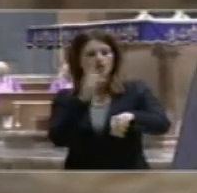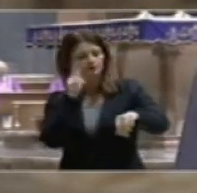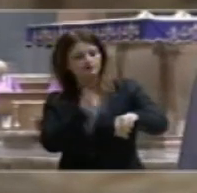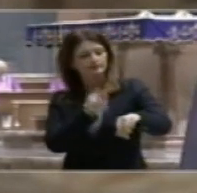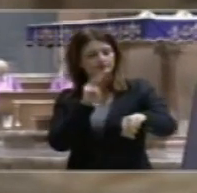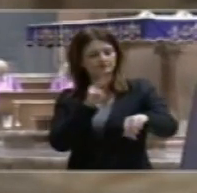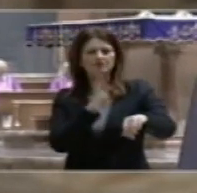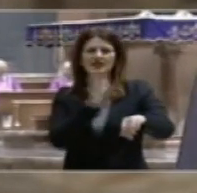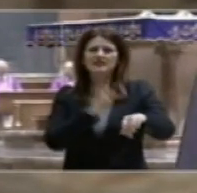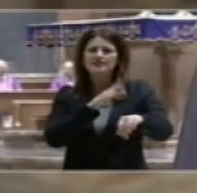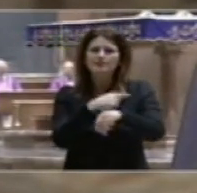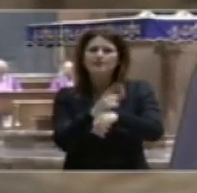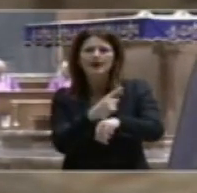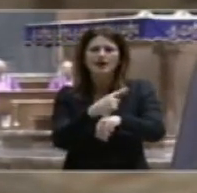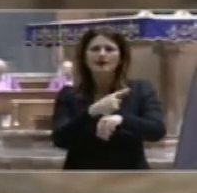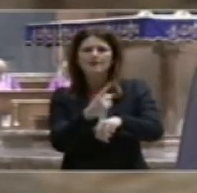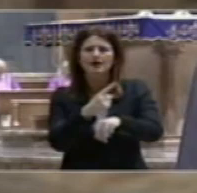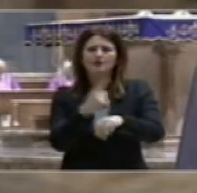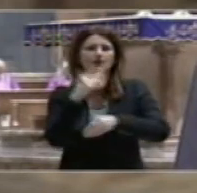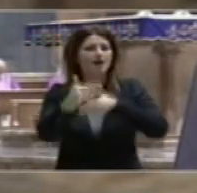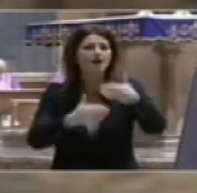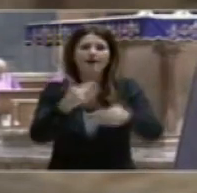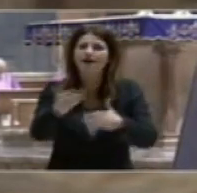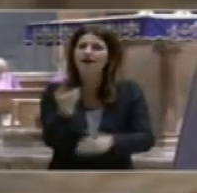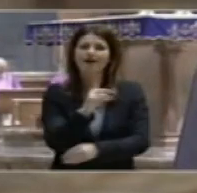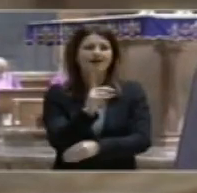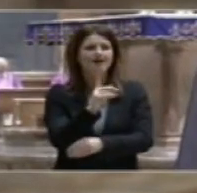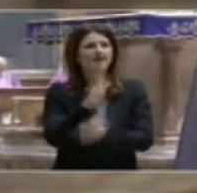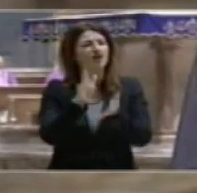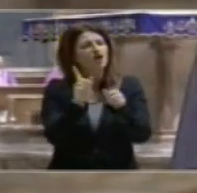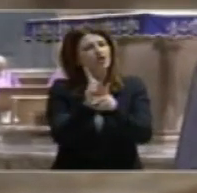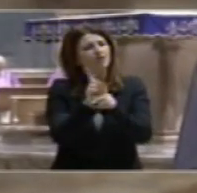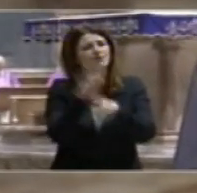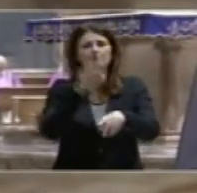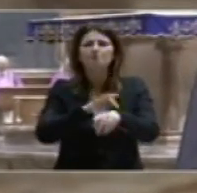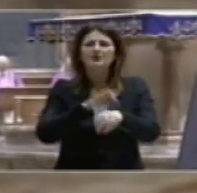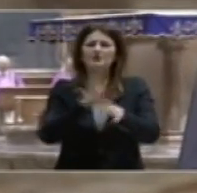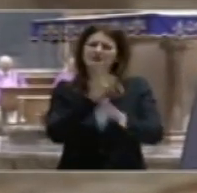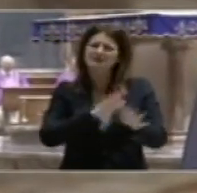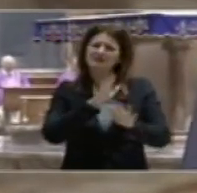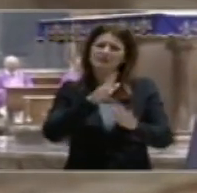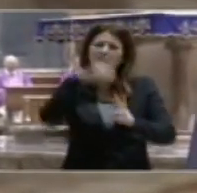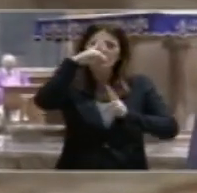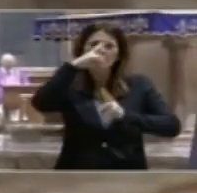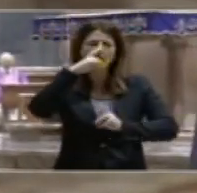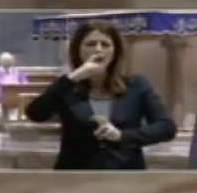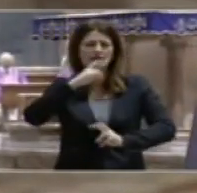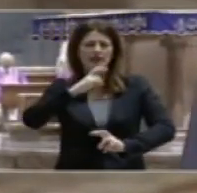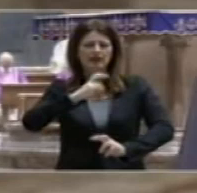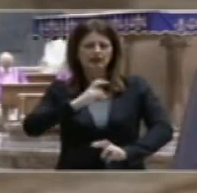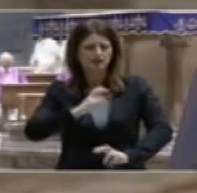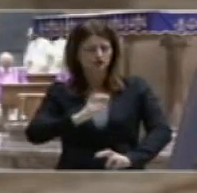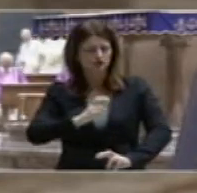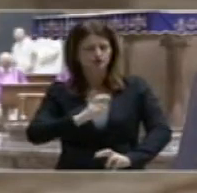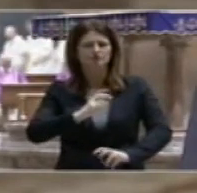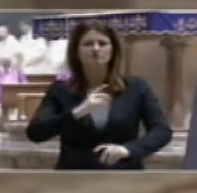sembra fermo, tanto sono lenti i minuti. Chi aspetta